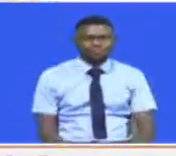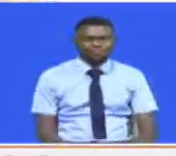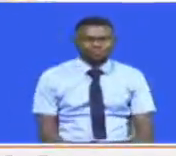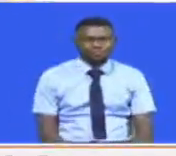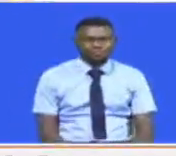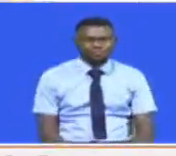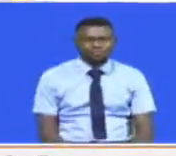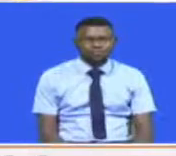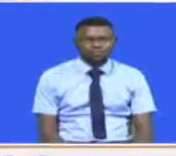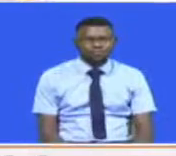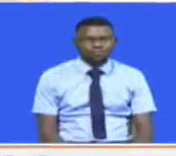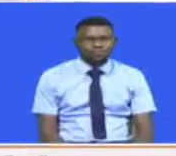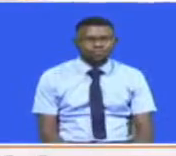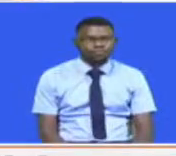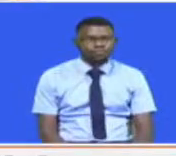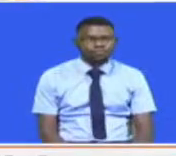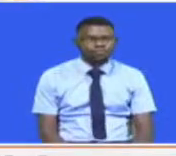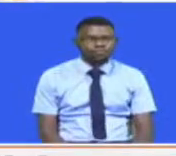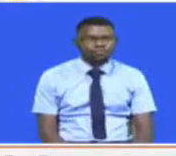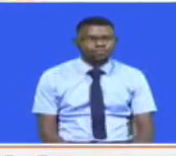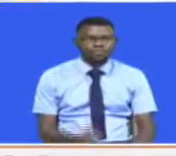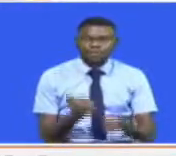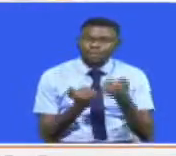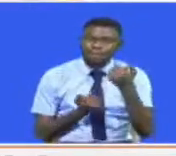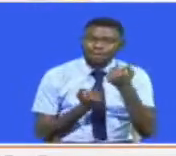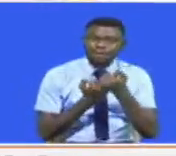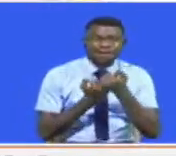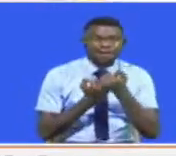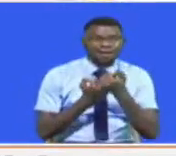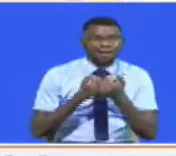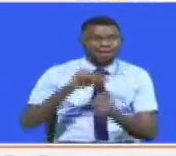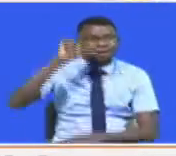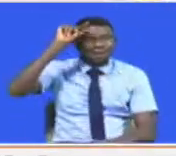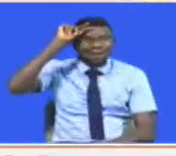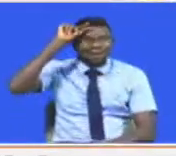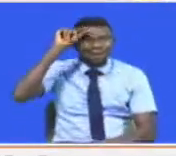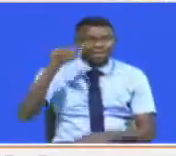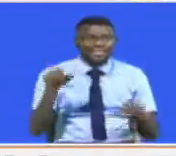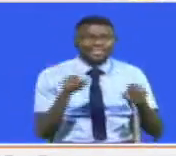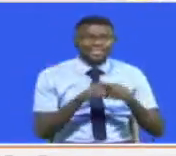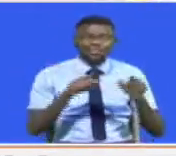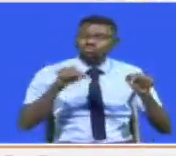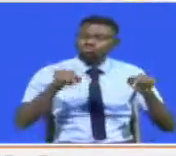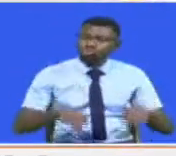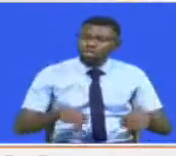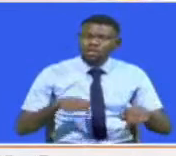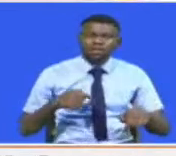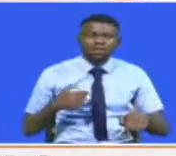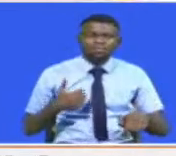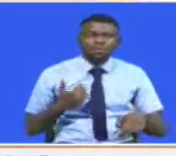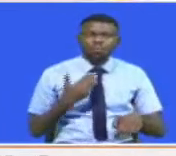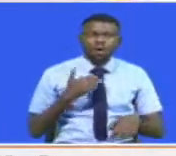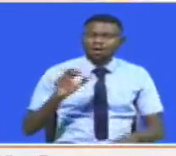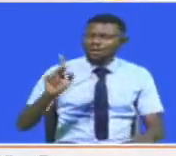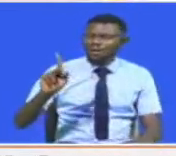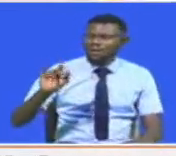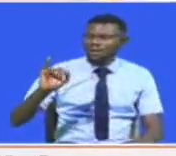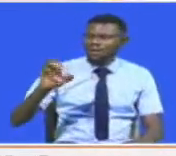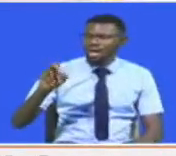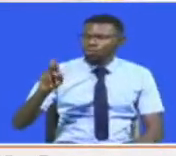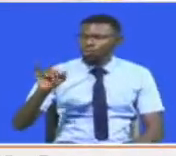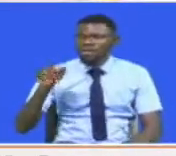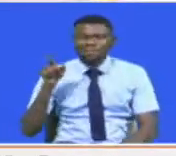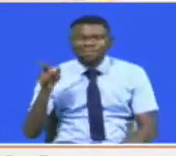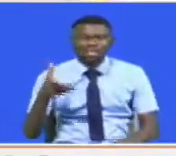Na tutasupport serikali, na sisi hakuna tafadhali, na mimi nataka imfikie kioni. Kwamba